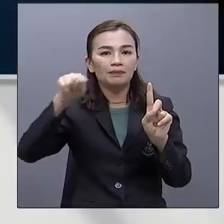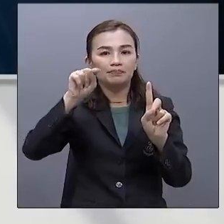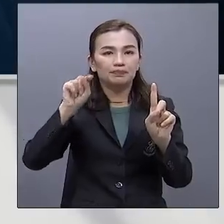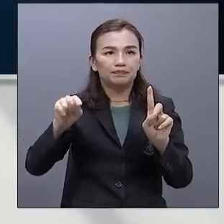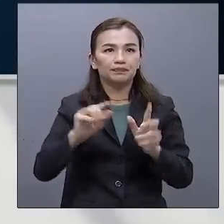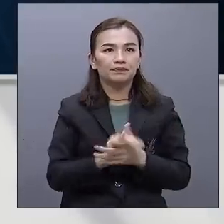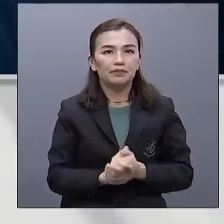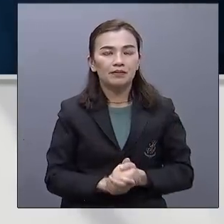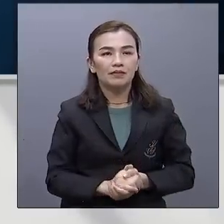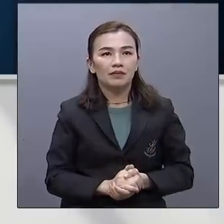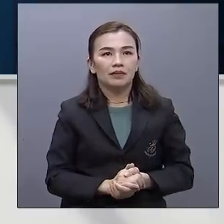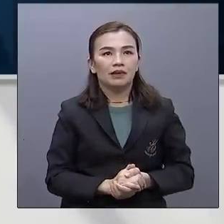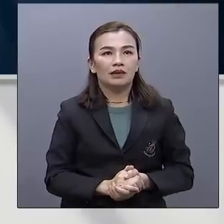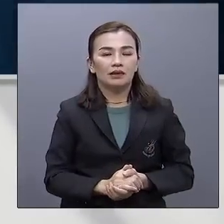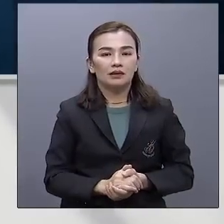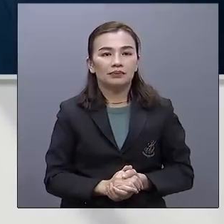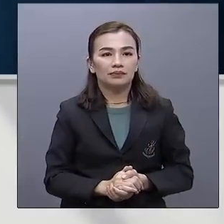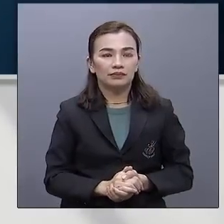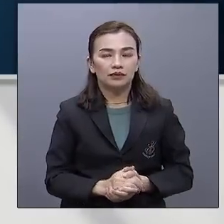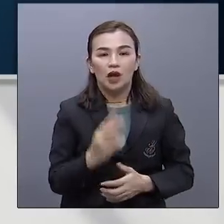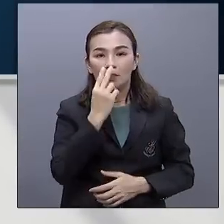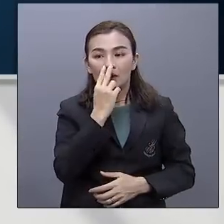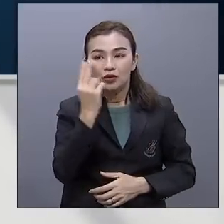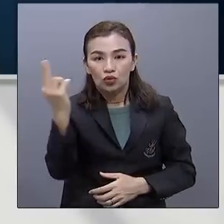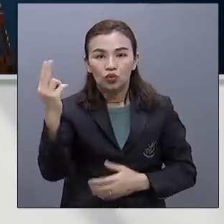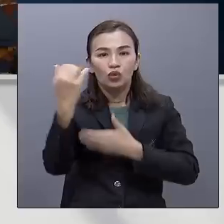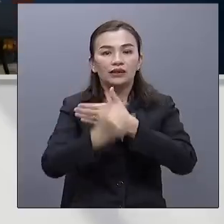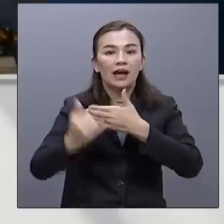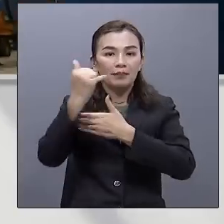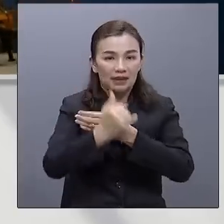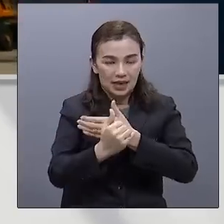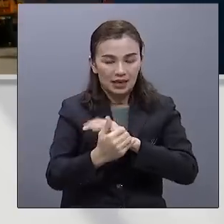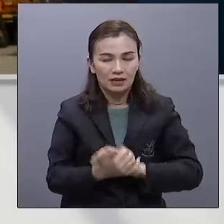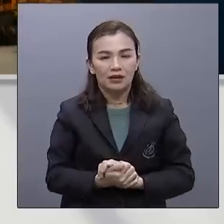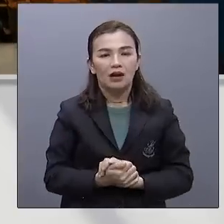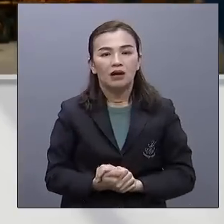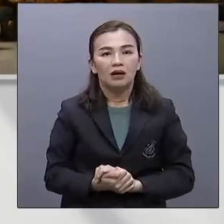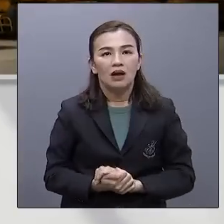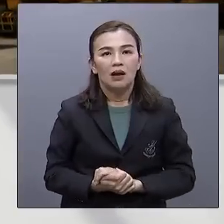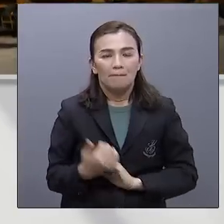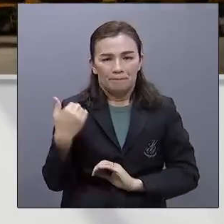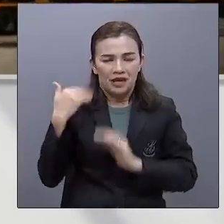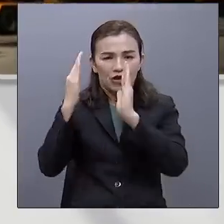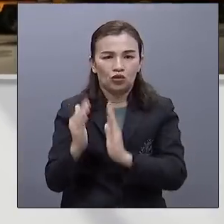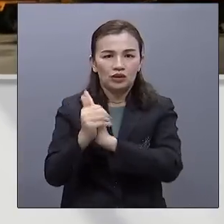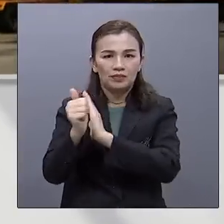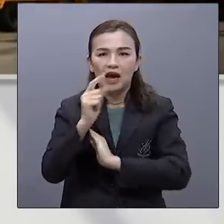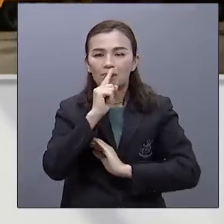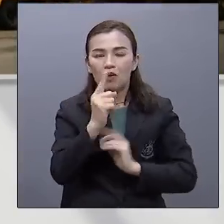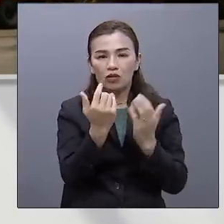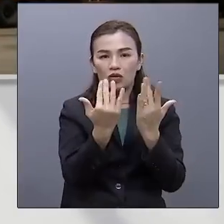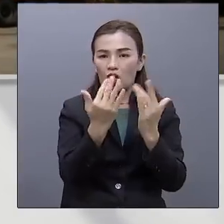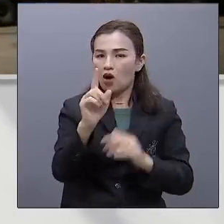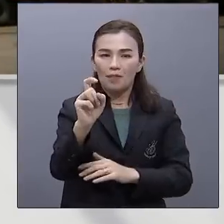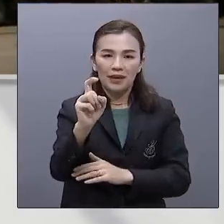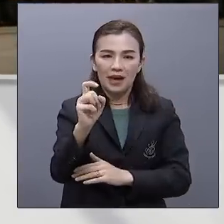แต่ในมิติที่จะไปเชื่อมโยงกับการต่างประเทศค่ะรองศาสตราจารย์ปิติศรีแสงนามเชื่อว่ามีบางอย่างที่รอไม่ได้เพราะในแ